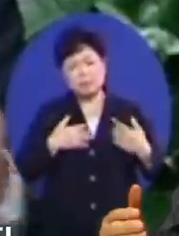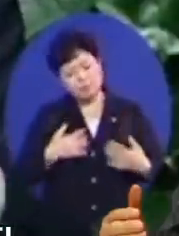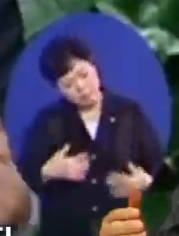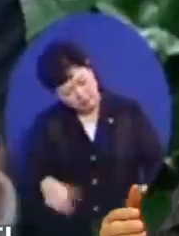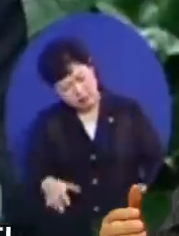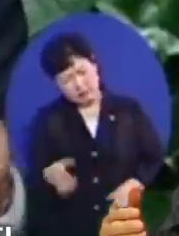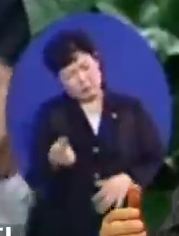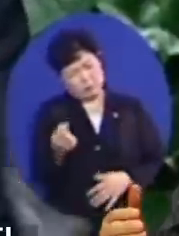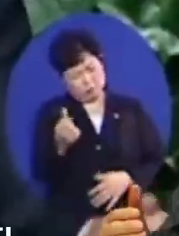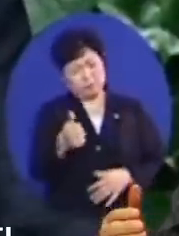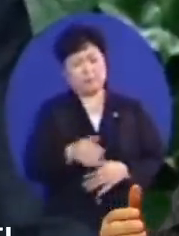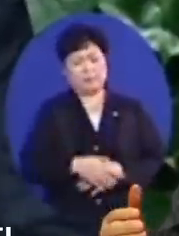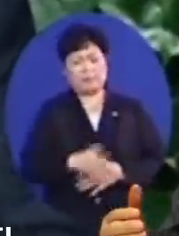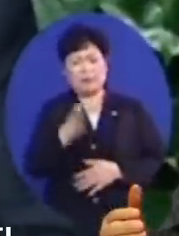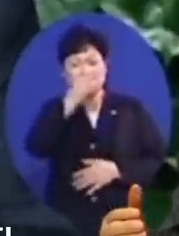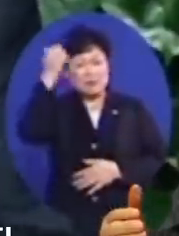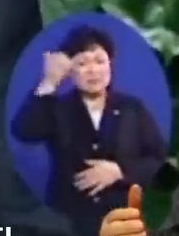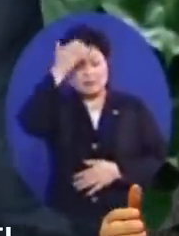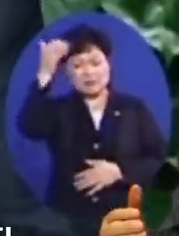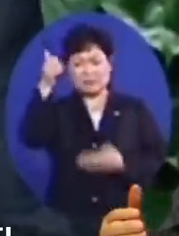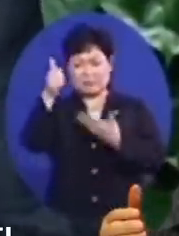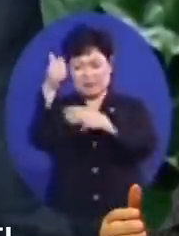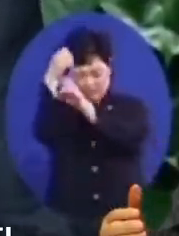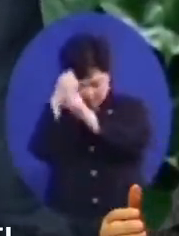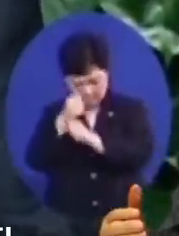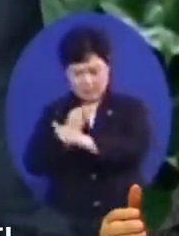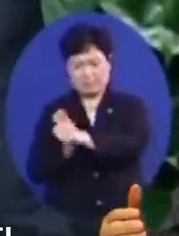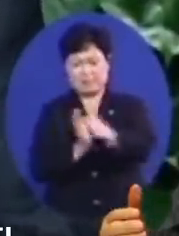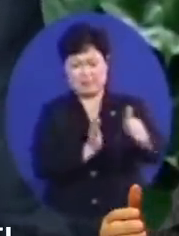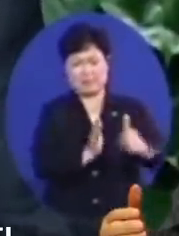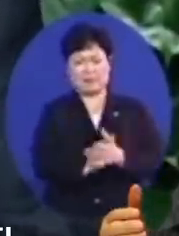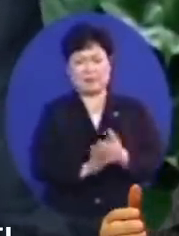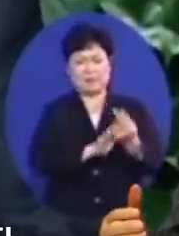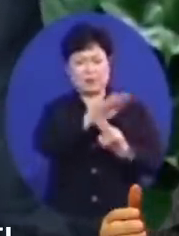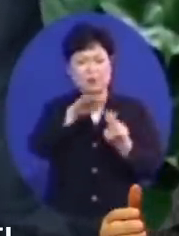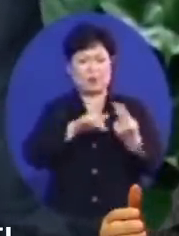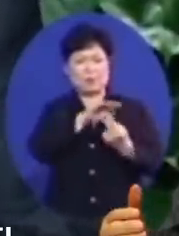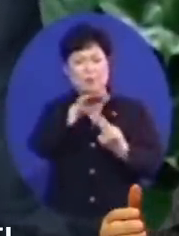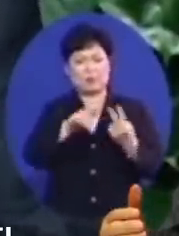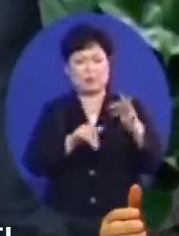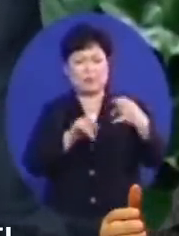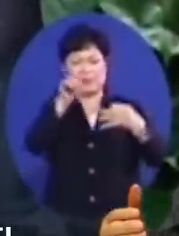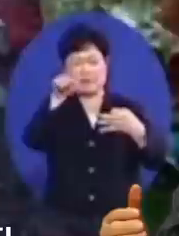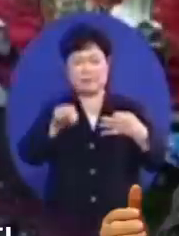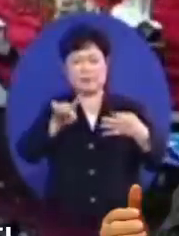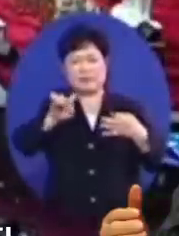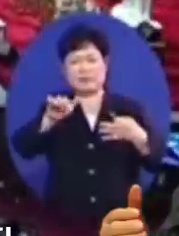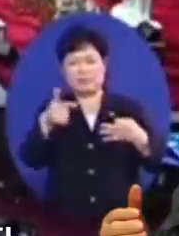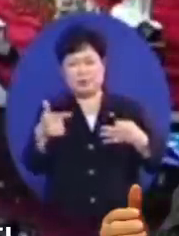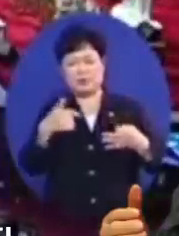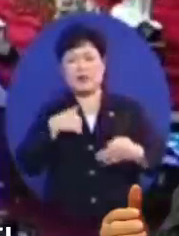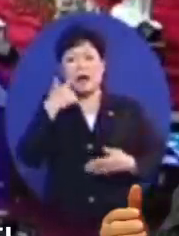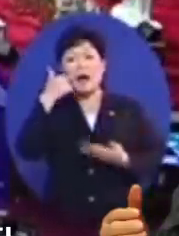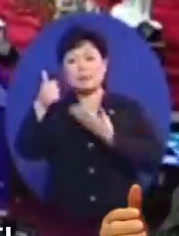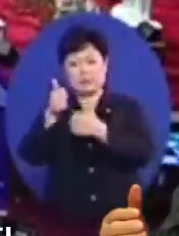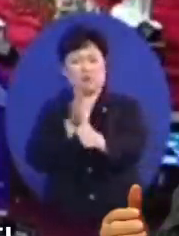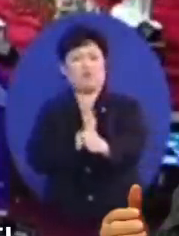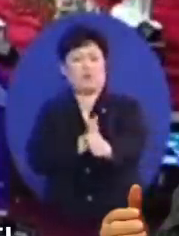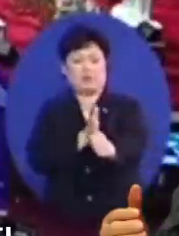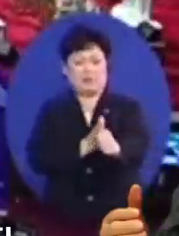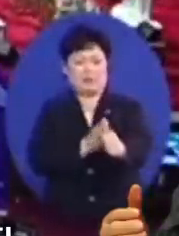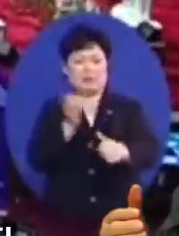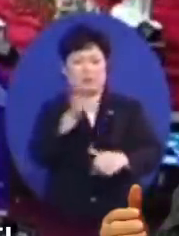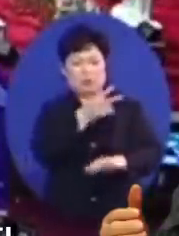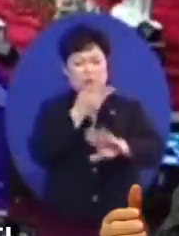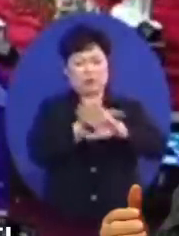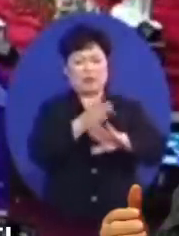돼요. 성령님께 의지해야 되는 것입니다. 요한복음 14장 11절에 내가 아버지께 구하겠으니 그가 또